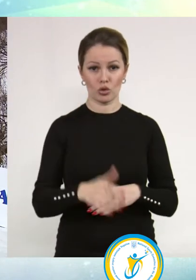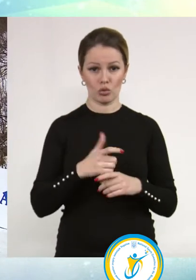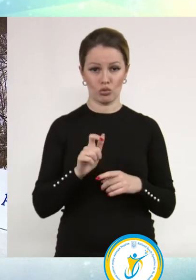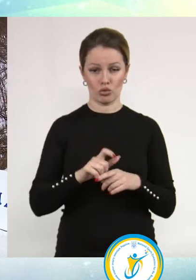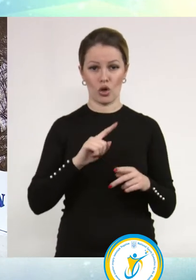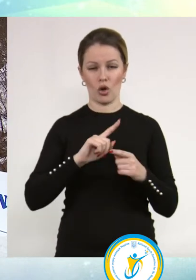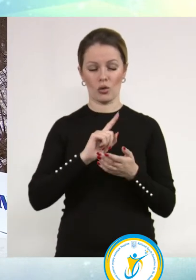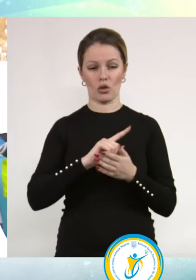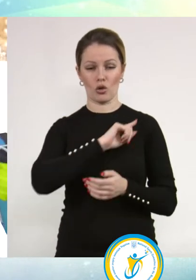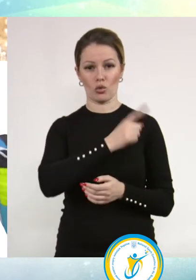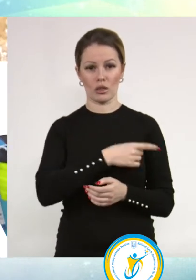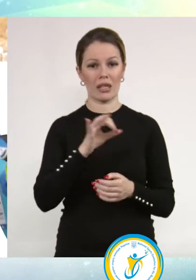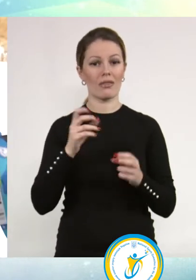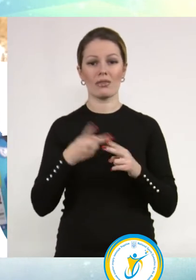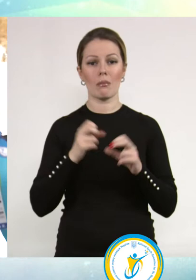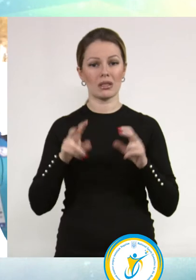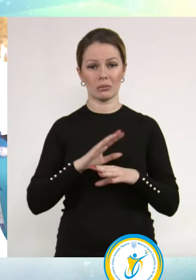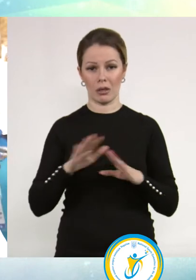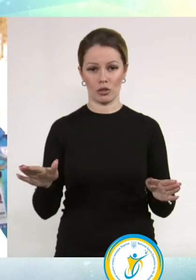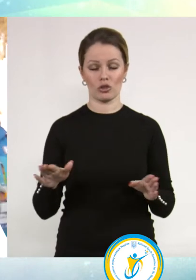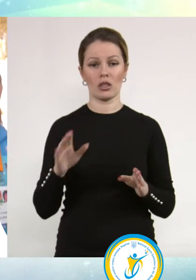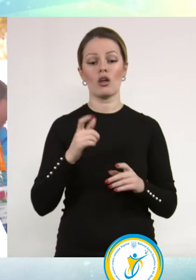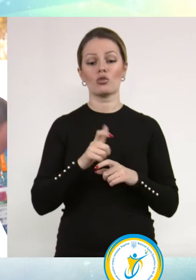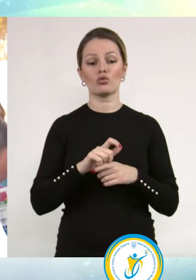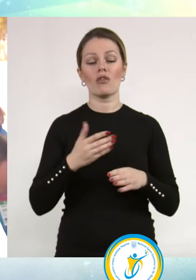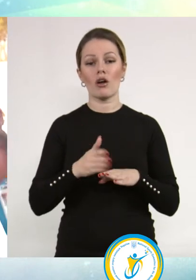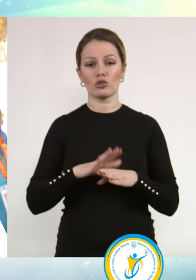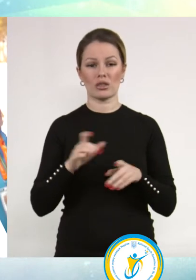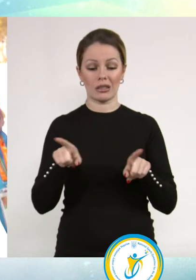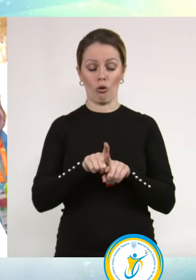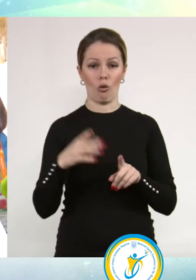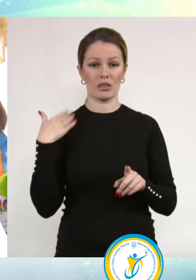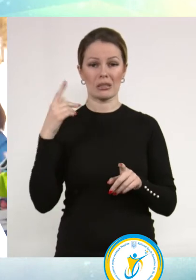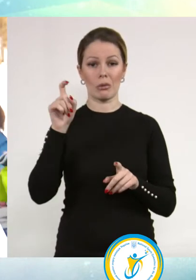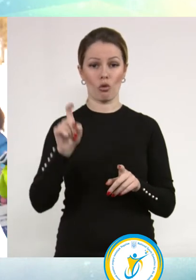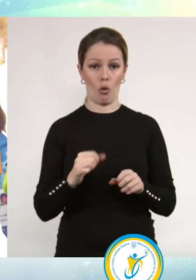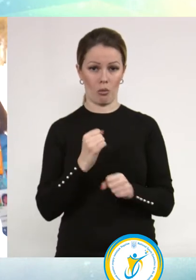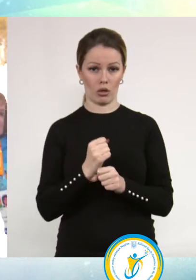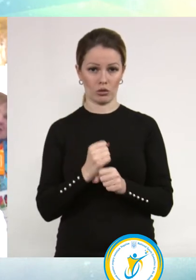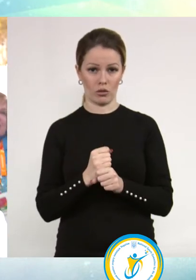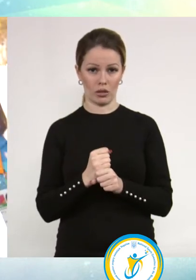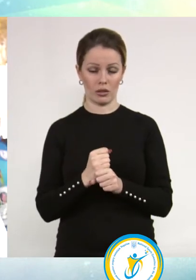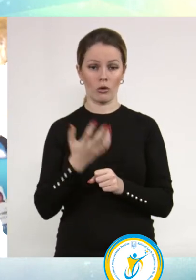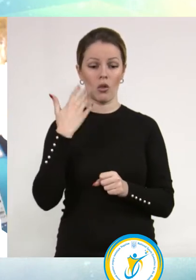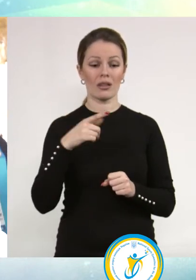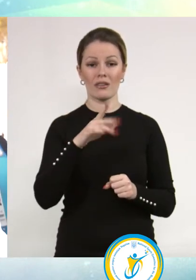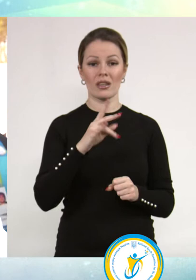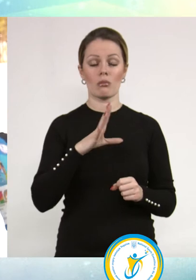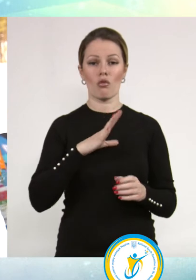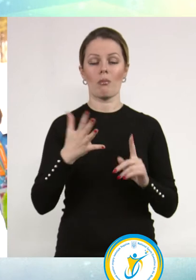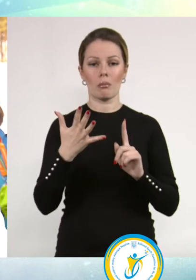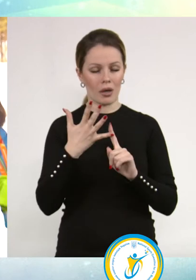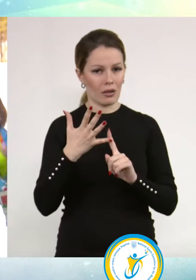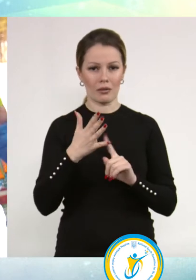і небезпечному, дуже важко з такою спиною було працювати. І ви знаєте, коли він йшов п'ятий,